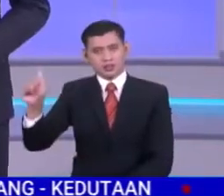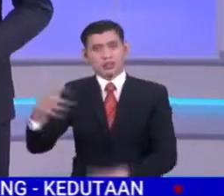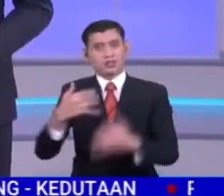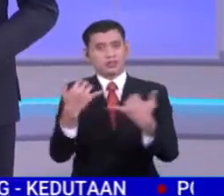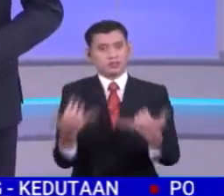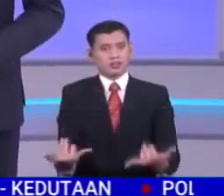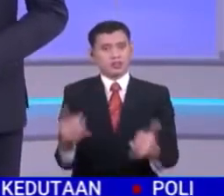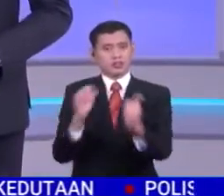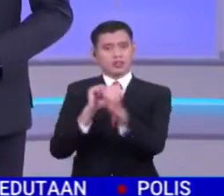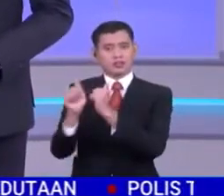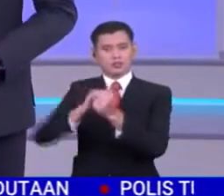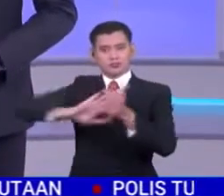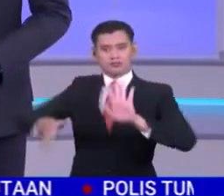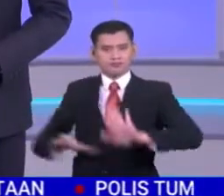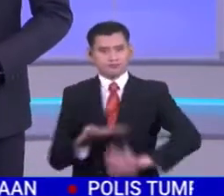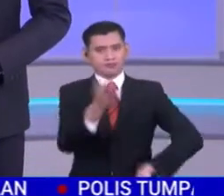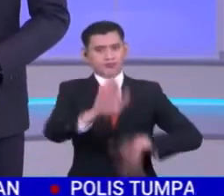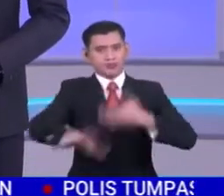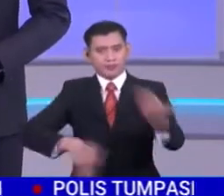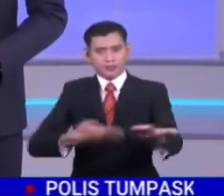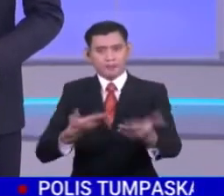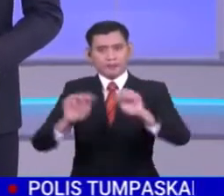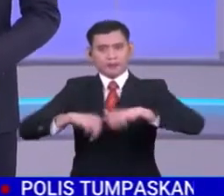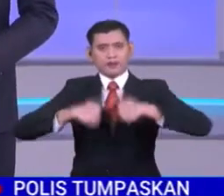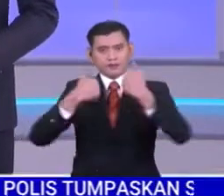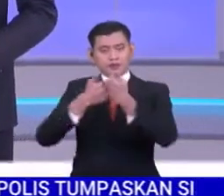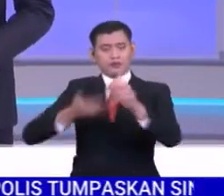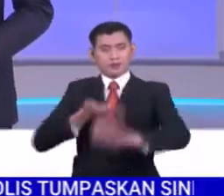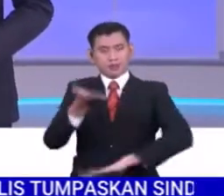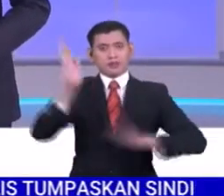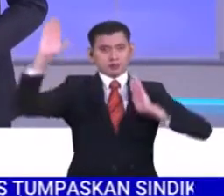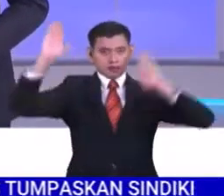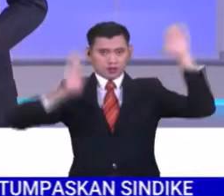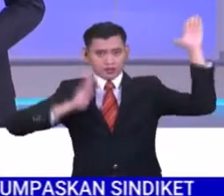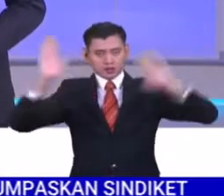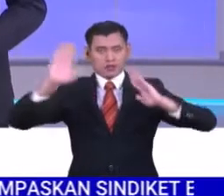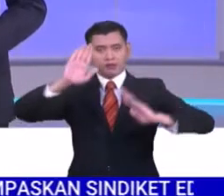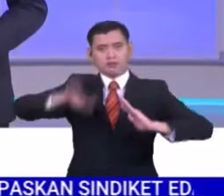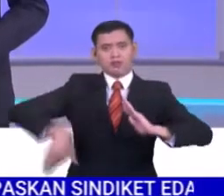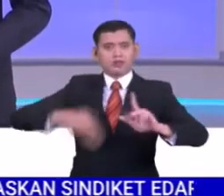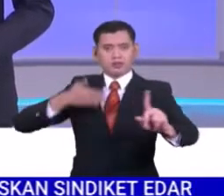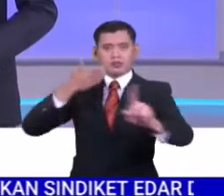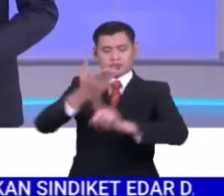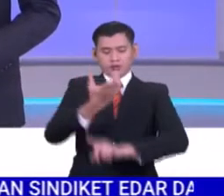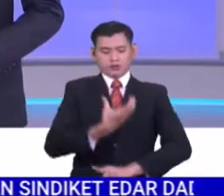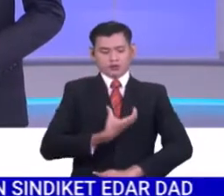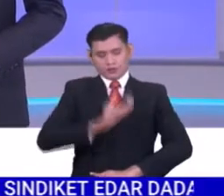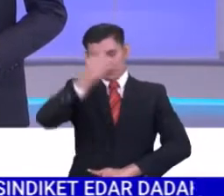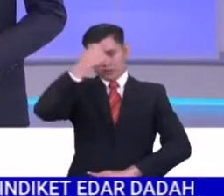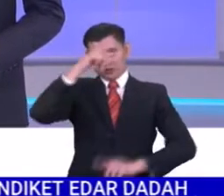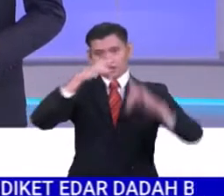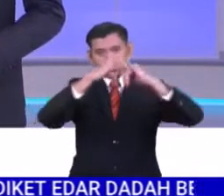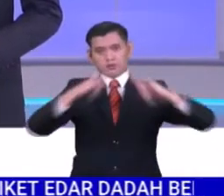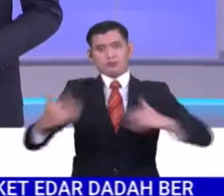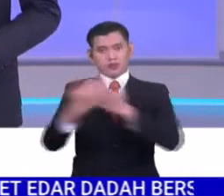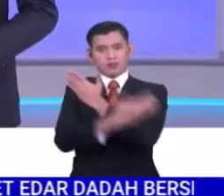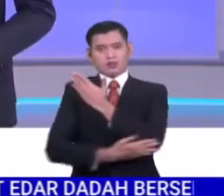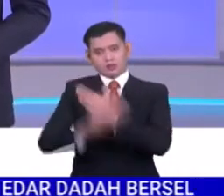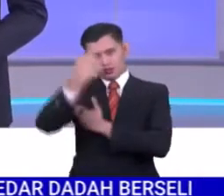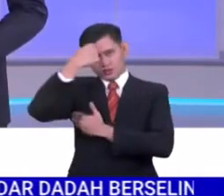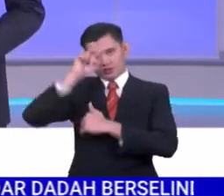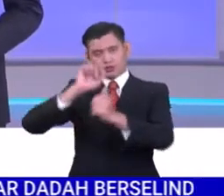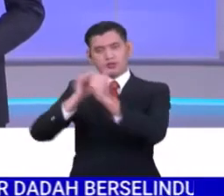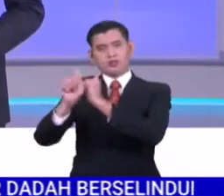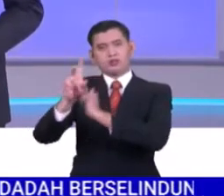Ini pula sukan silat. Persekutuan Silat Kebangsaan Malaysia Pesaka belum memutuskan sasaran pingat bagi kem negara untuk sukan C di